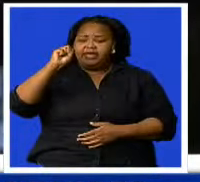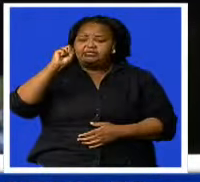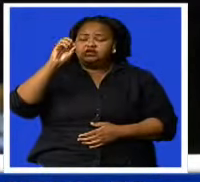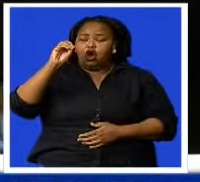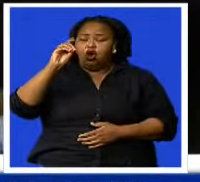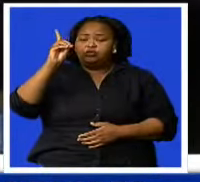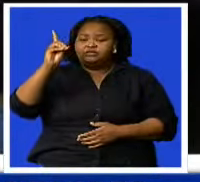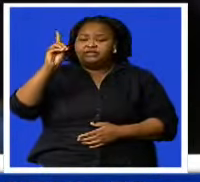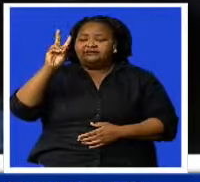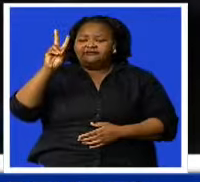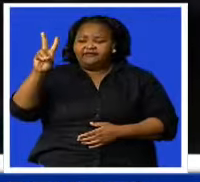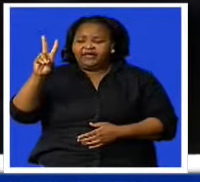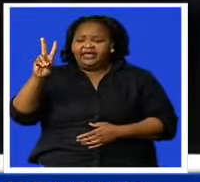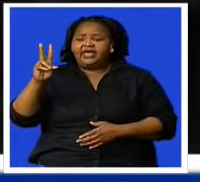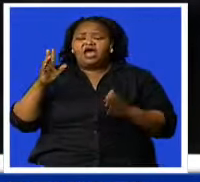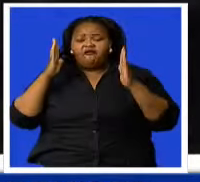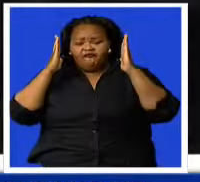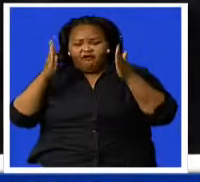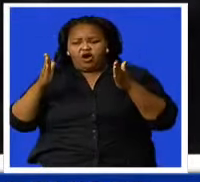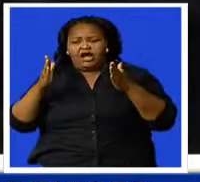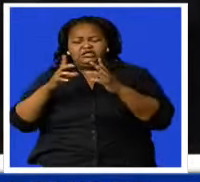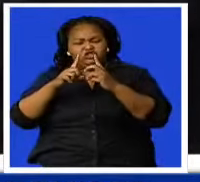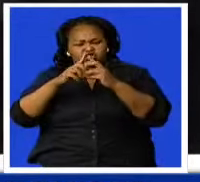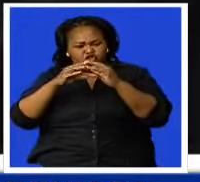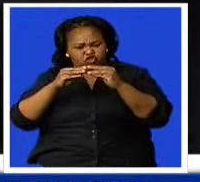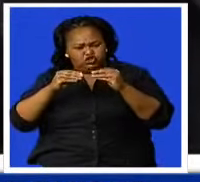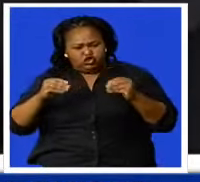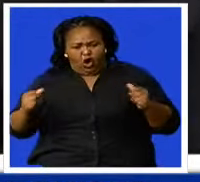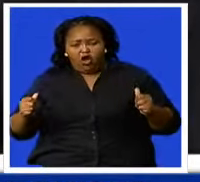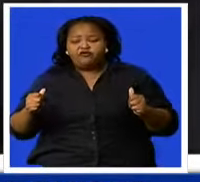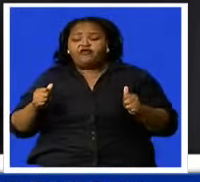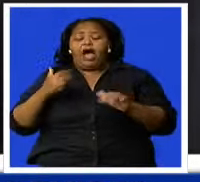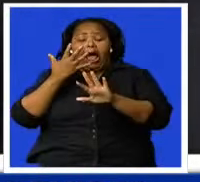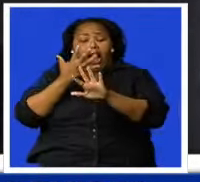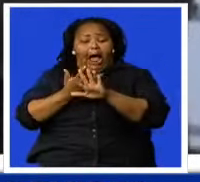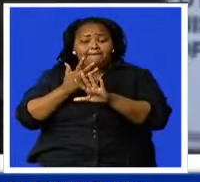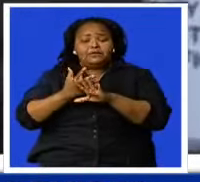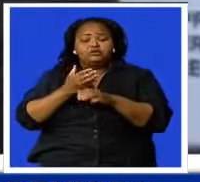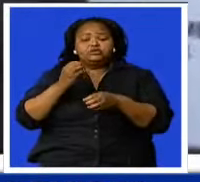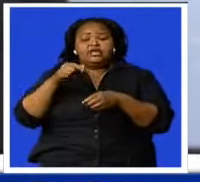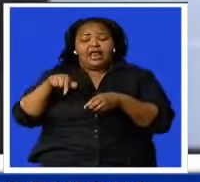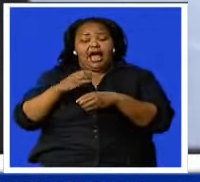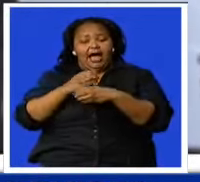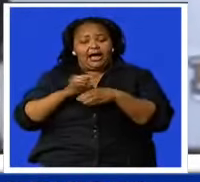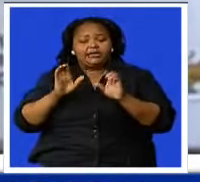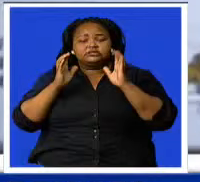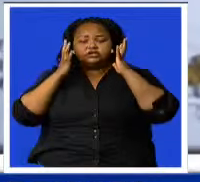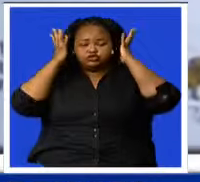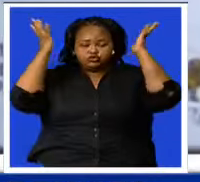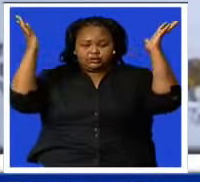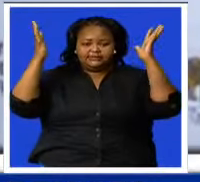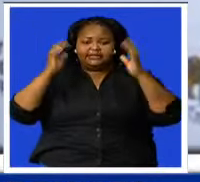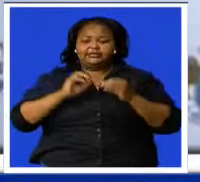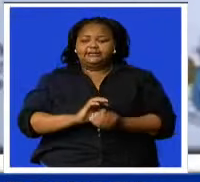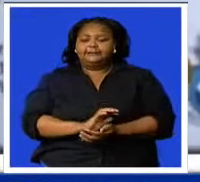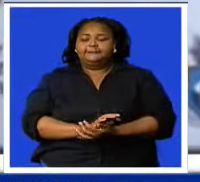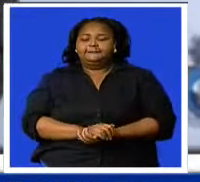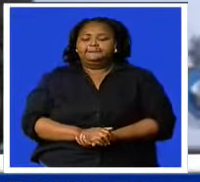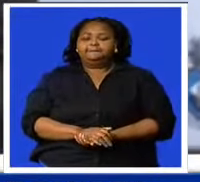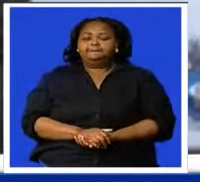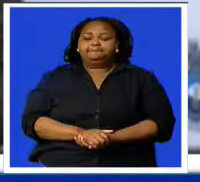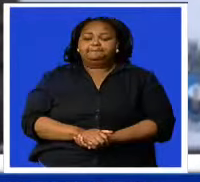sekucetha kuhlukubeteka lapha eVeni. Tindzaba eSwatini TV kubika samkelisiwe khoza kanombiko uhlanganiswe nguNelisiwe Ndlangamandla